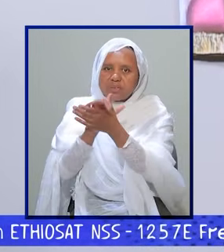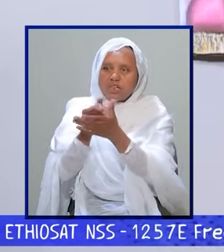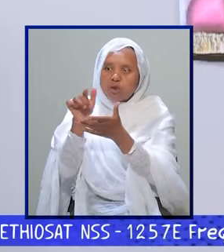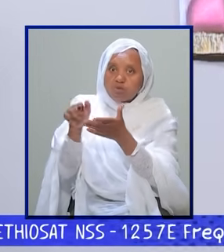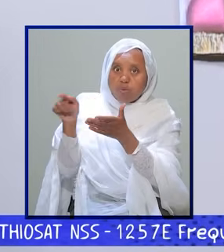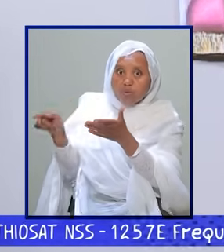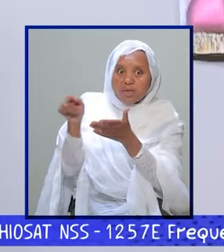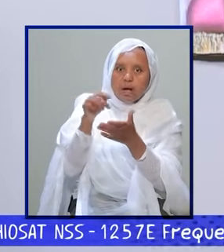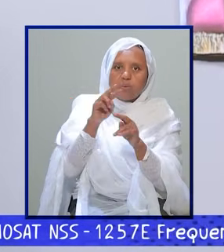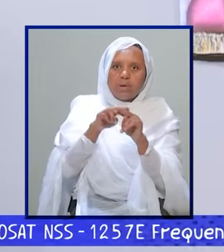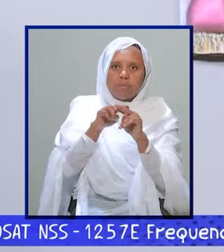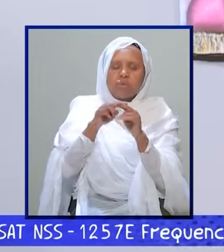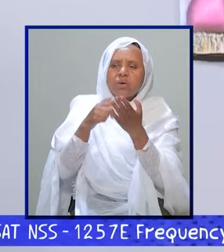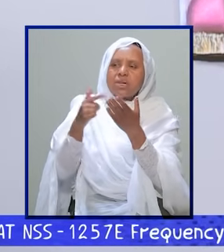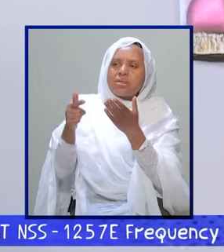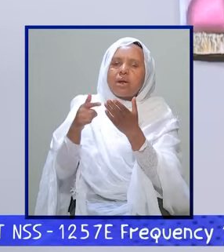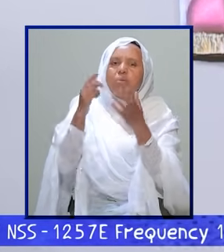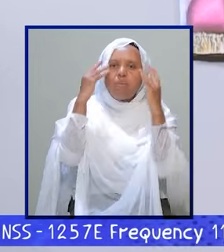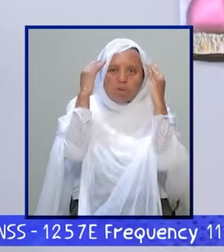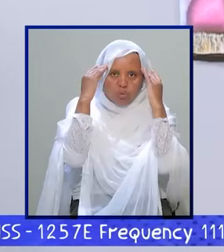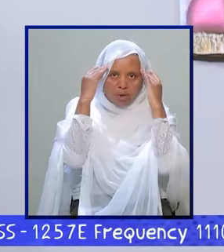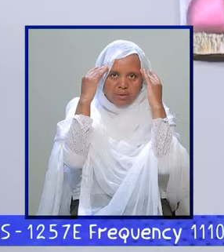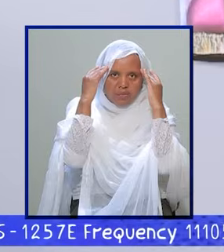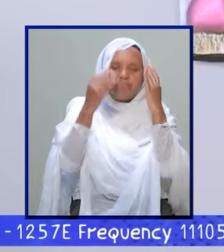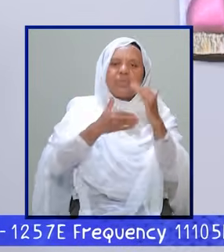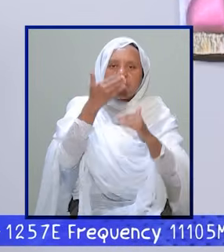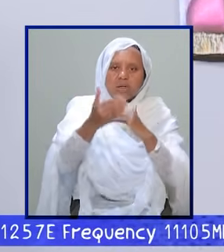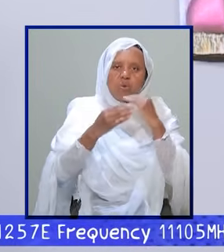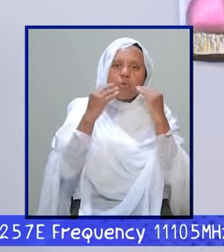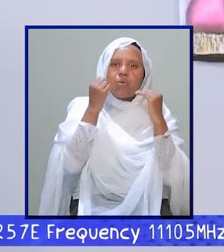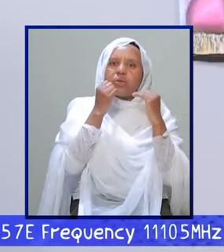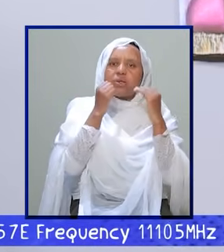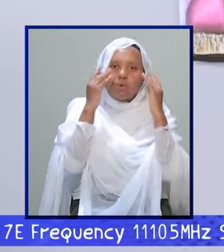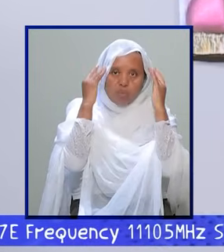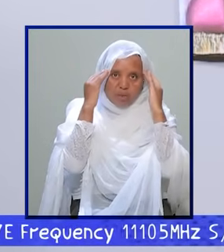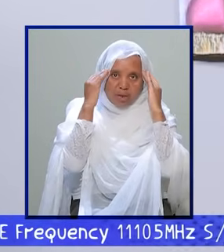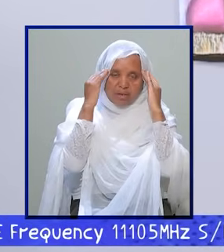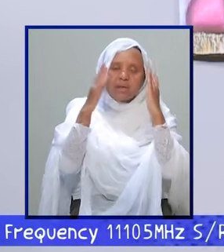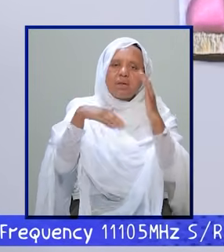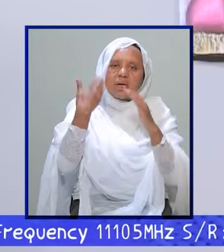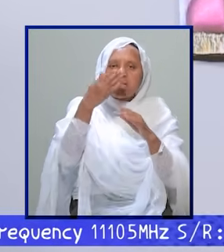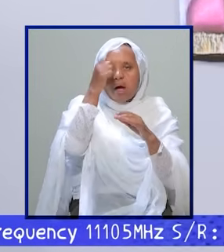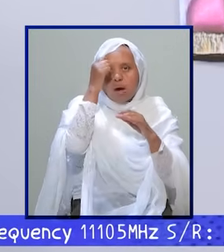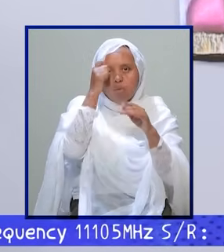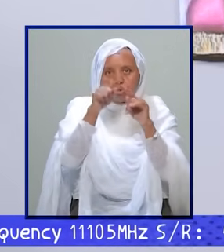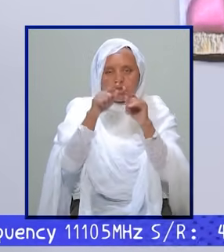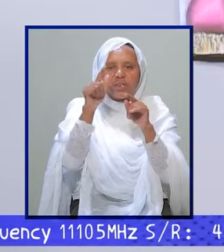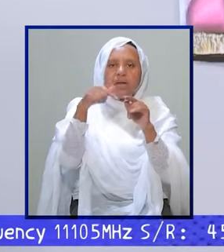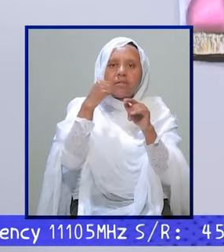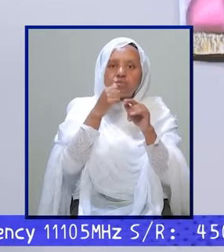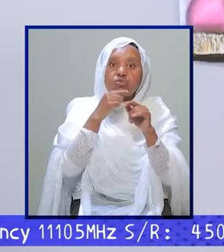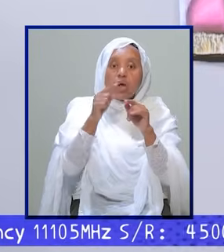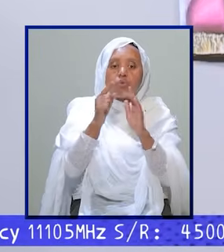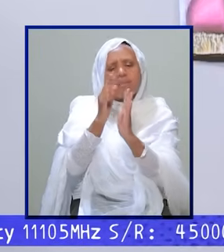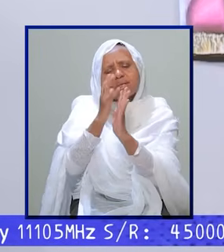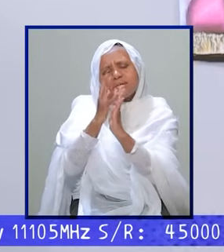ዚጋ ነው ያሉት ከዚያ ቀጥሎ መነኮሳት ናቸው ቀጥሎ መነኮሳያት ናቸው ከዛ ቀጥሎ ወንዶች ከዛ ቀጥሎ ሴቶች ይያሉ መስመር